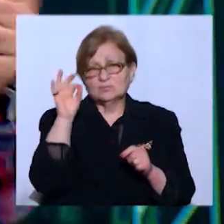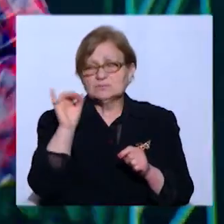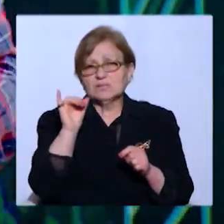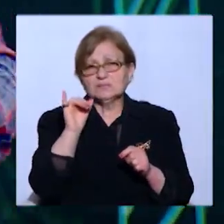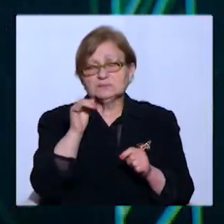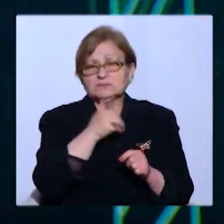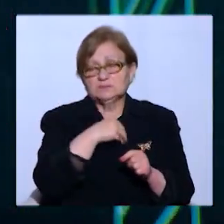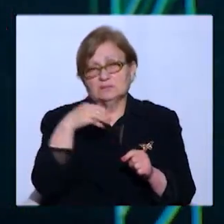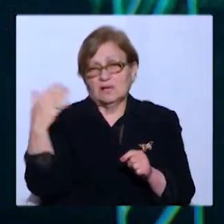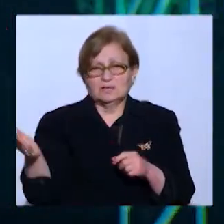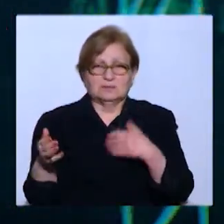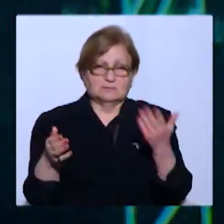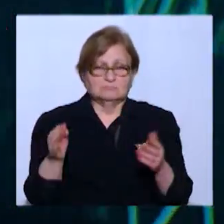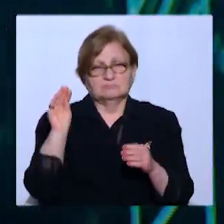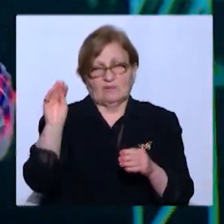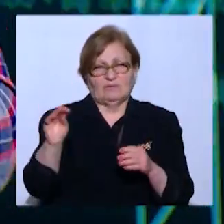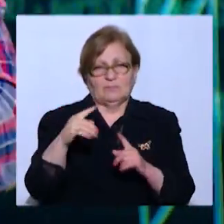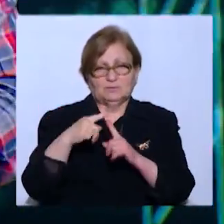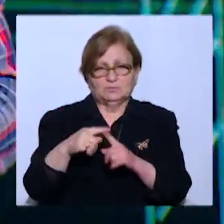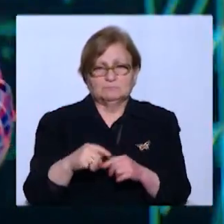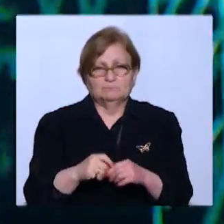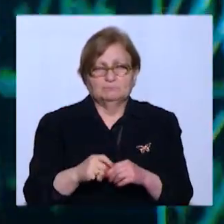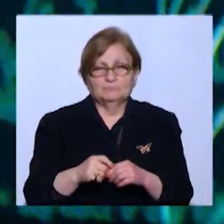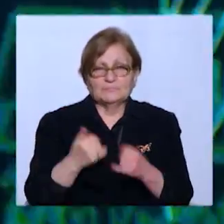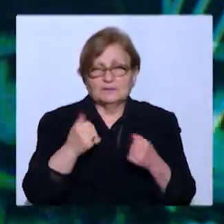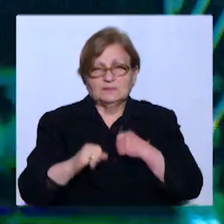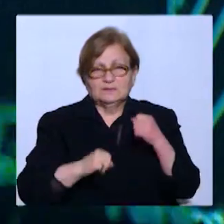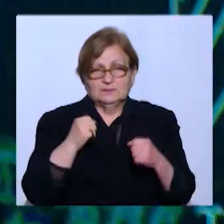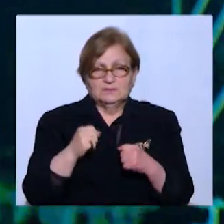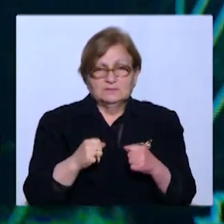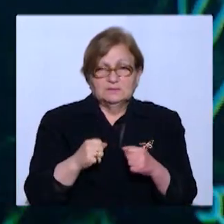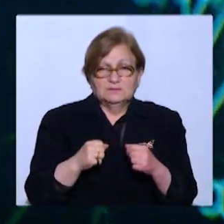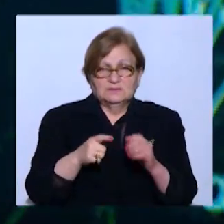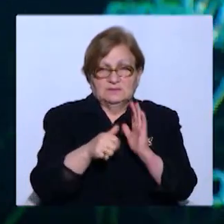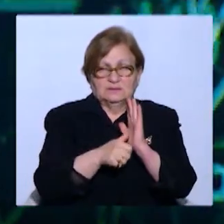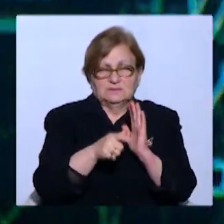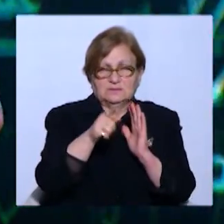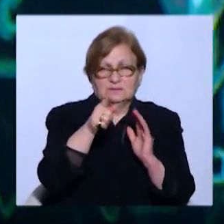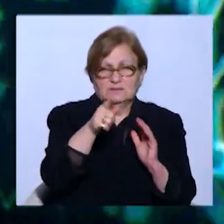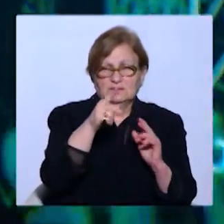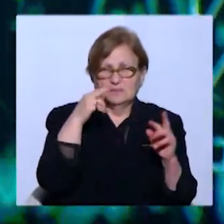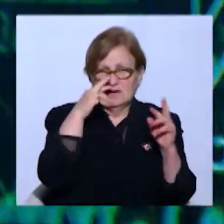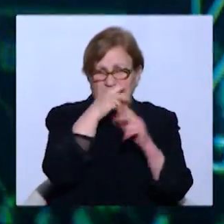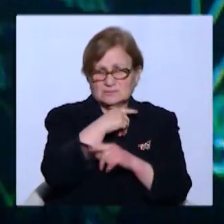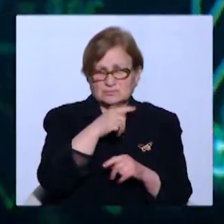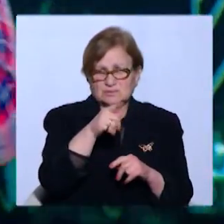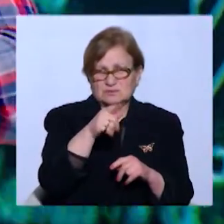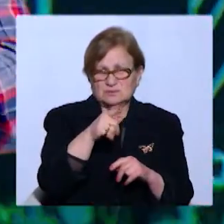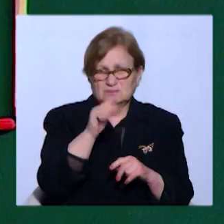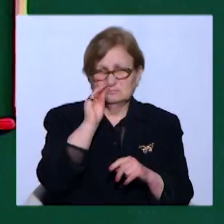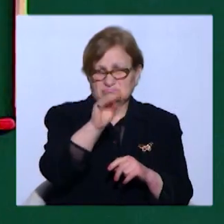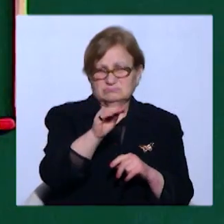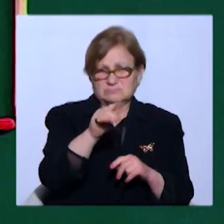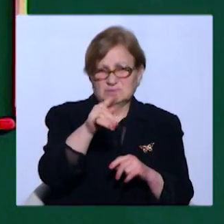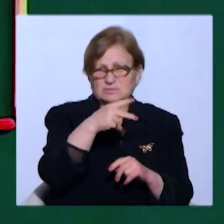სადმე მივაკრათ. კარგი. მოდი ახლა შევეცადოთ ეს არასწორი, არასწორად